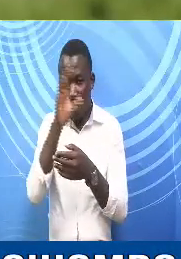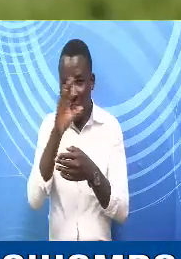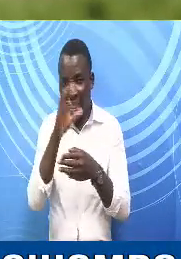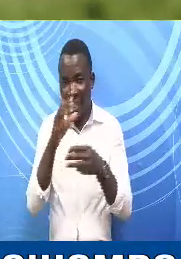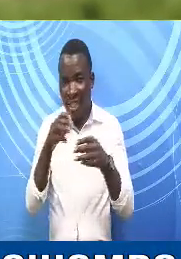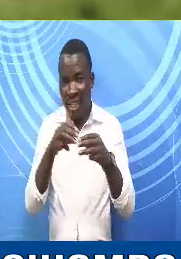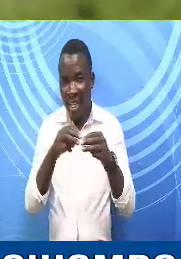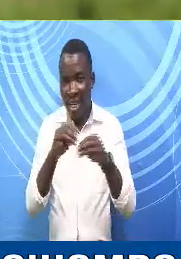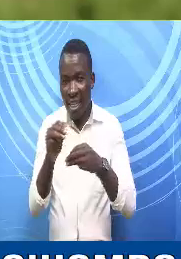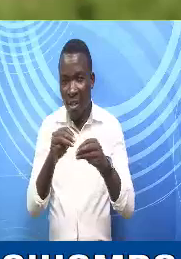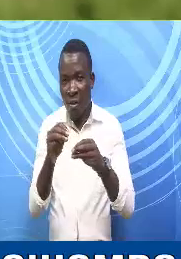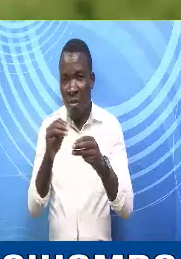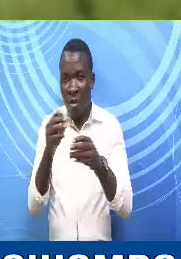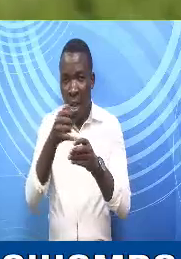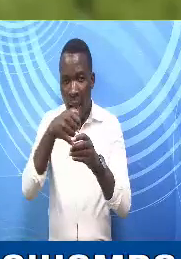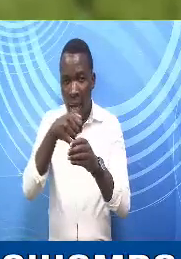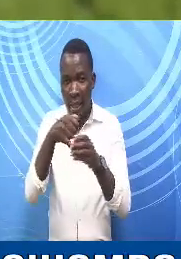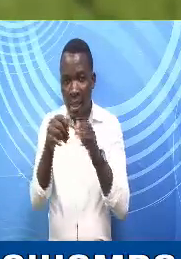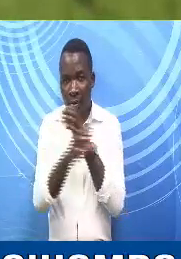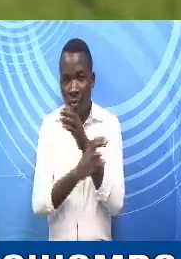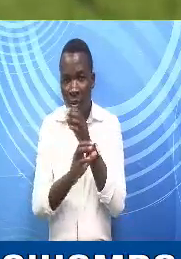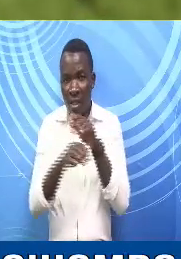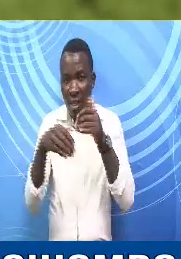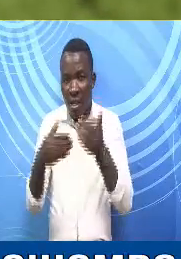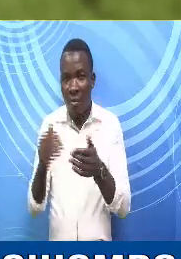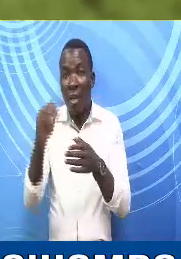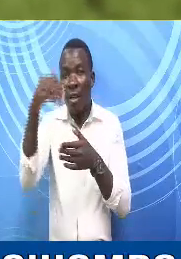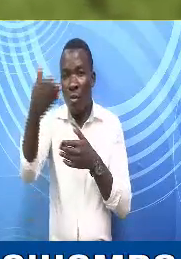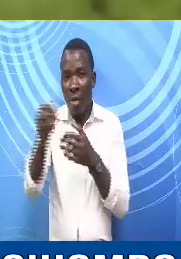gihugu yaba ari no mu bihugu by'abaturanyi,